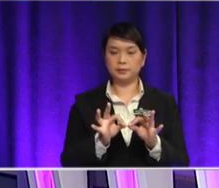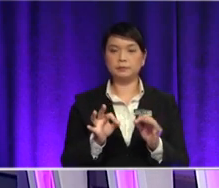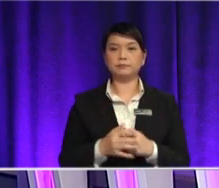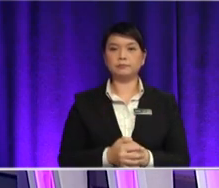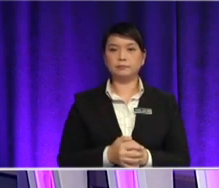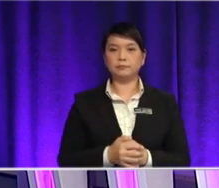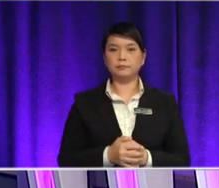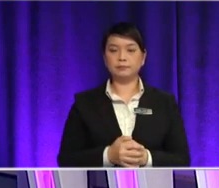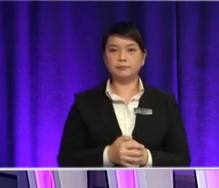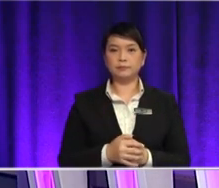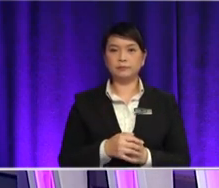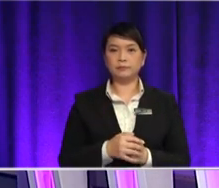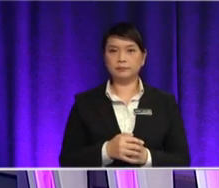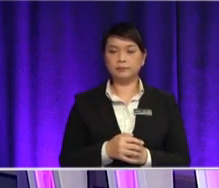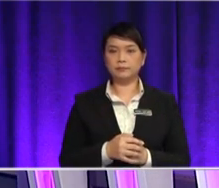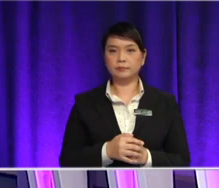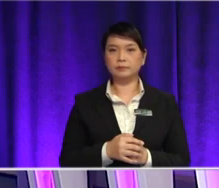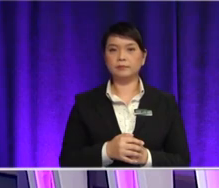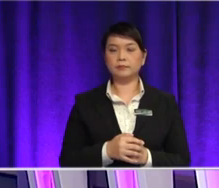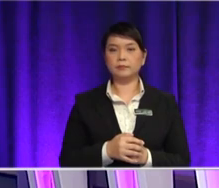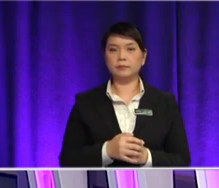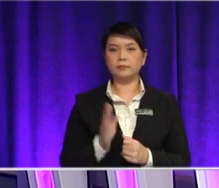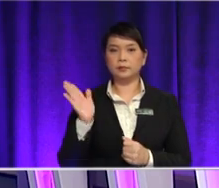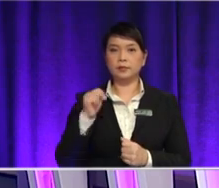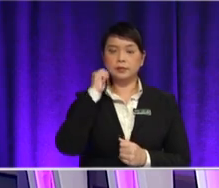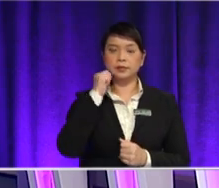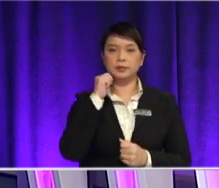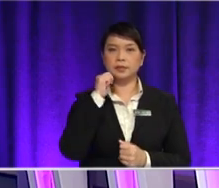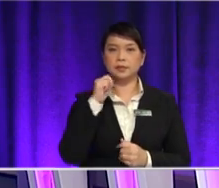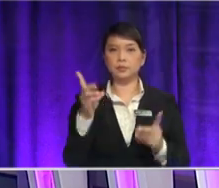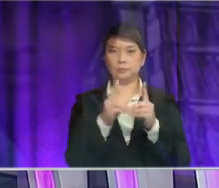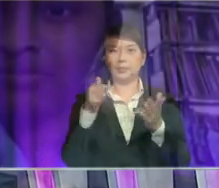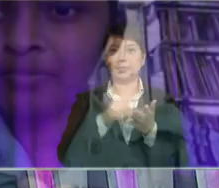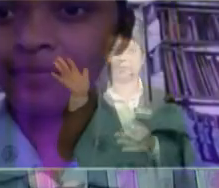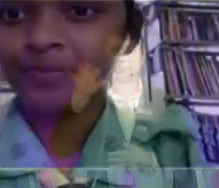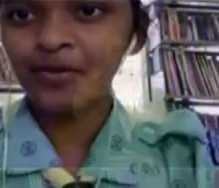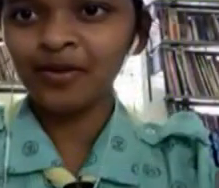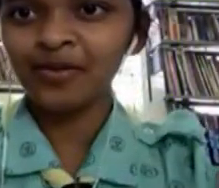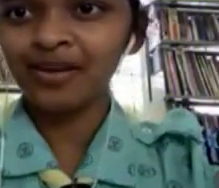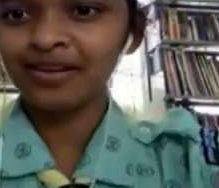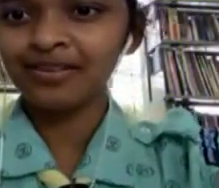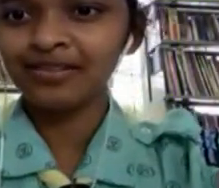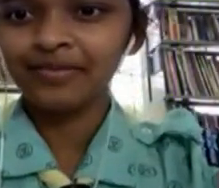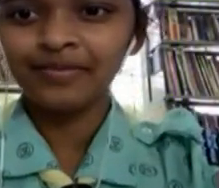rumah, teruskan menonton Didik TV KPM. Saya Nisa K, kita jumpa lagi.